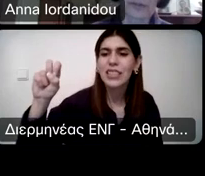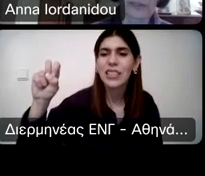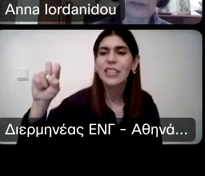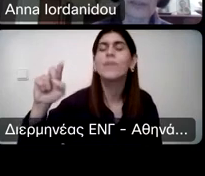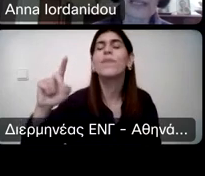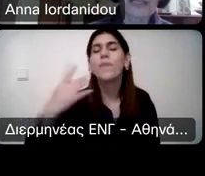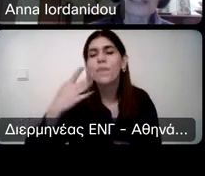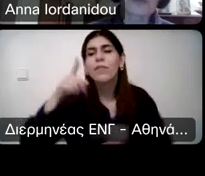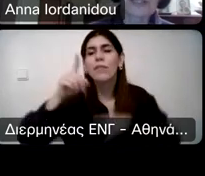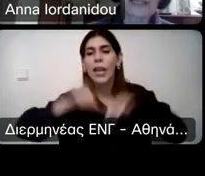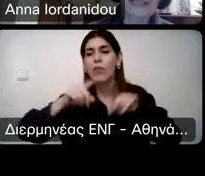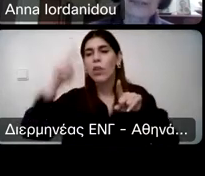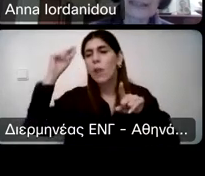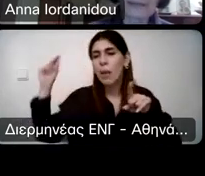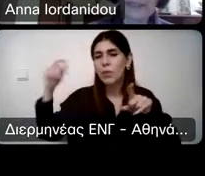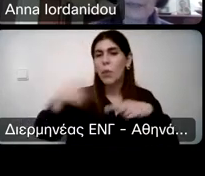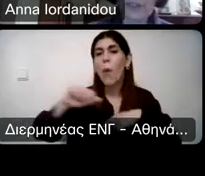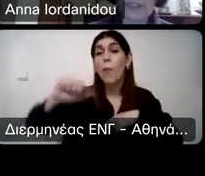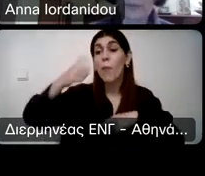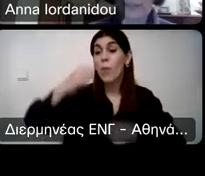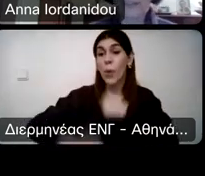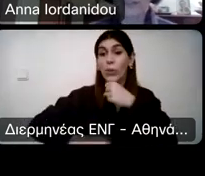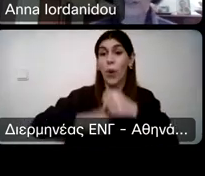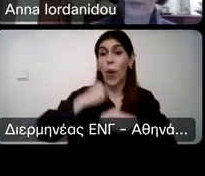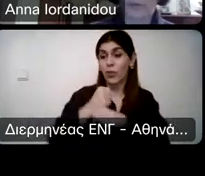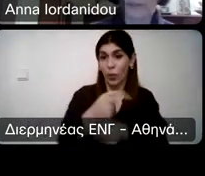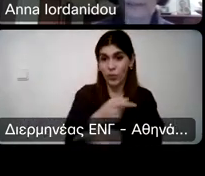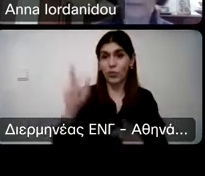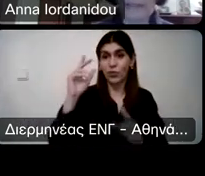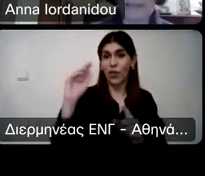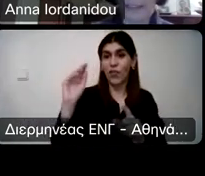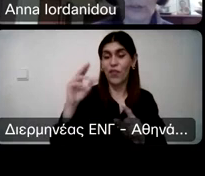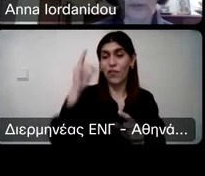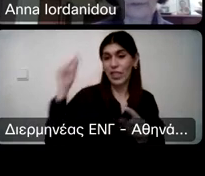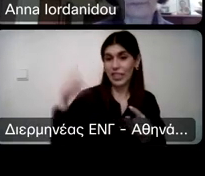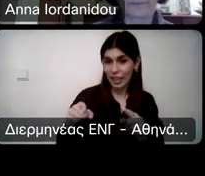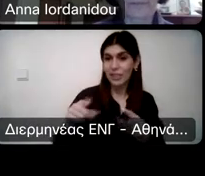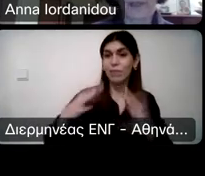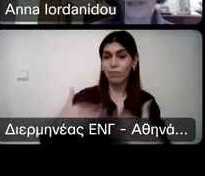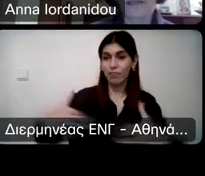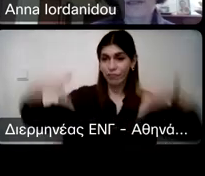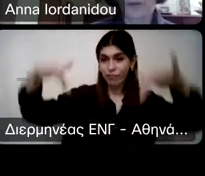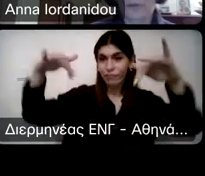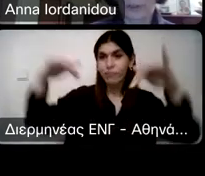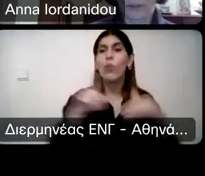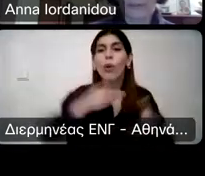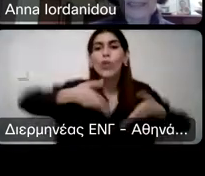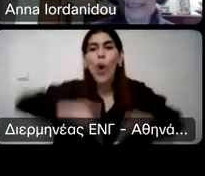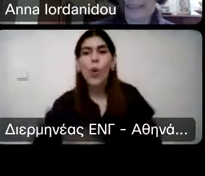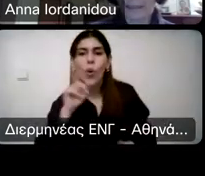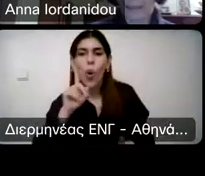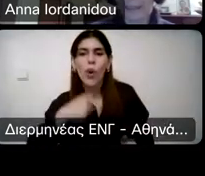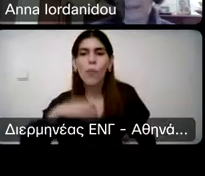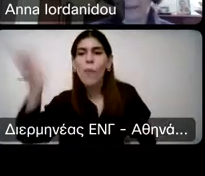στο πρώτο έτος, τους έλεγα ότι μία από τις απορίες της κόρης μου, όταν ήταν μαθήτρια στο δημοτικό,